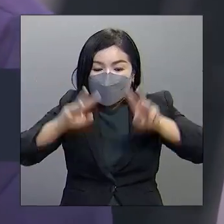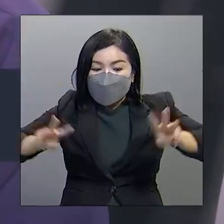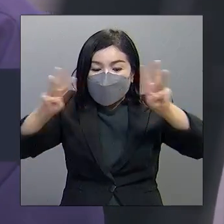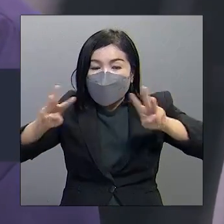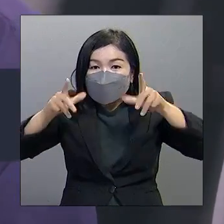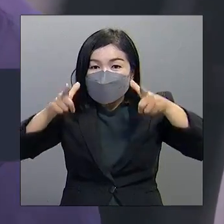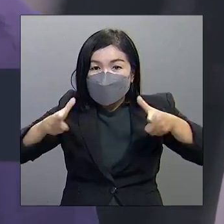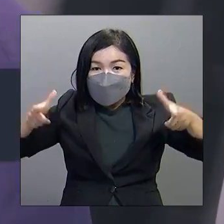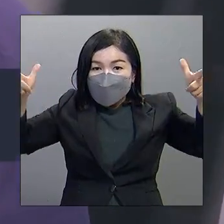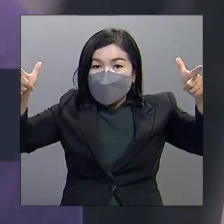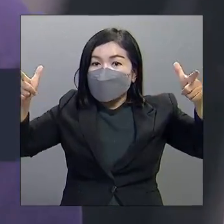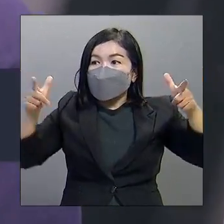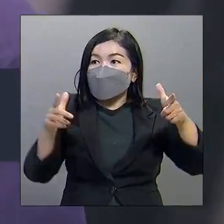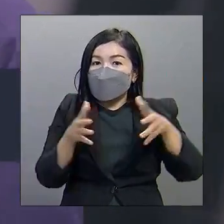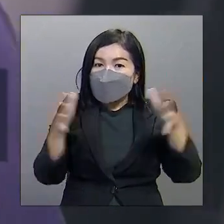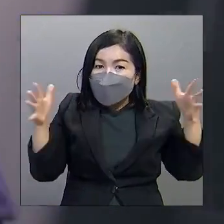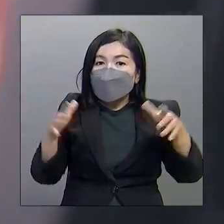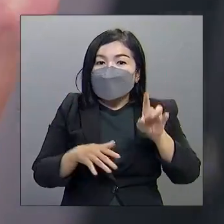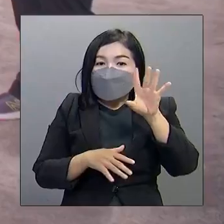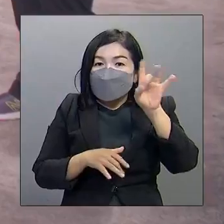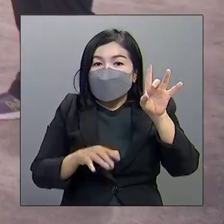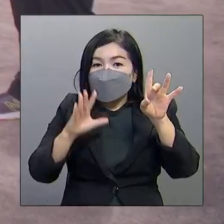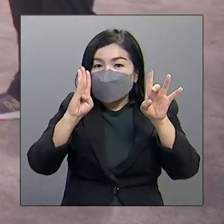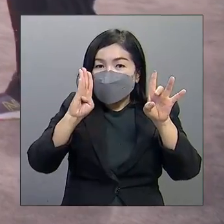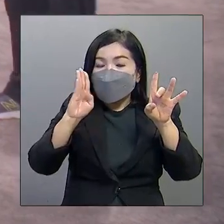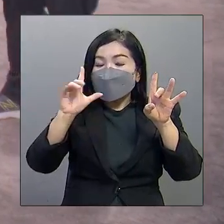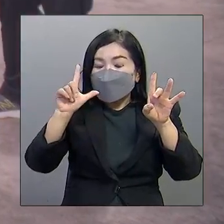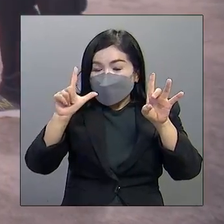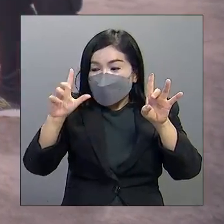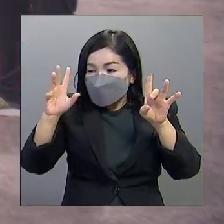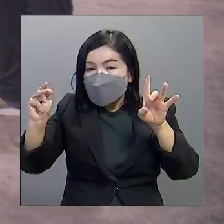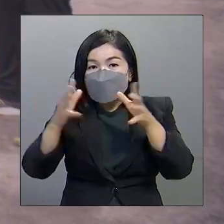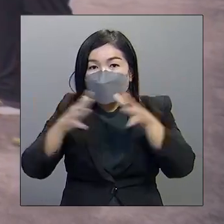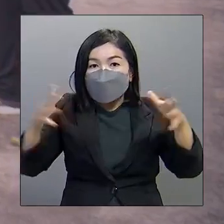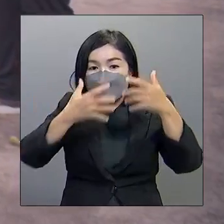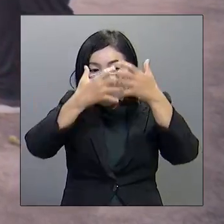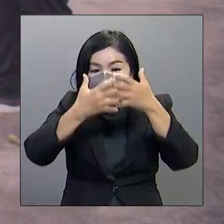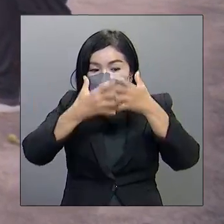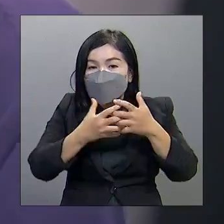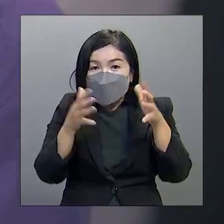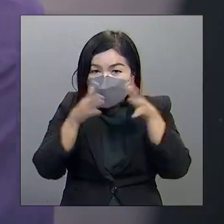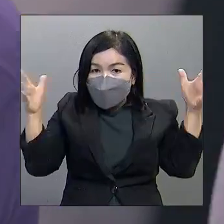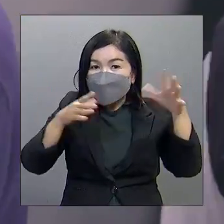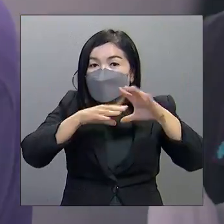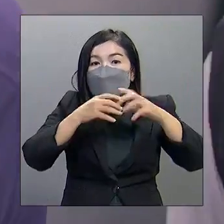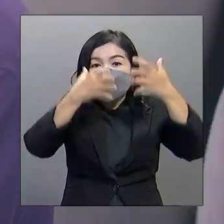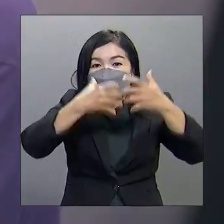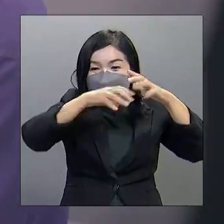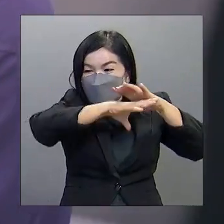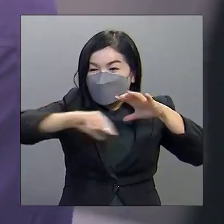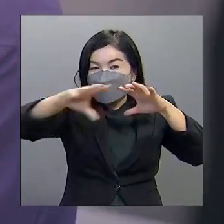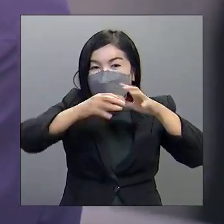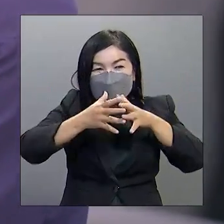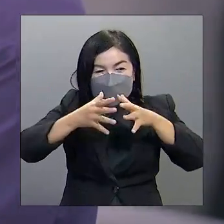ารถระบายน้ำได้ถึง100ลูกบาศก์เมตรต่อวินาที wow. แล้วเครื่องสูบน้ำที่นี่ก็ระบายน้ำได้ถึง100ลูกบาศก์เมตรต่อวินาทีเช่นเดียวกันซึ่งจริงๆถ้าเกิดสามารถระบ